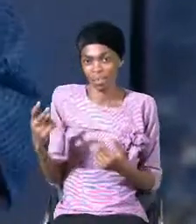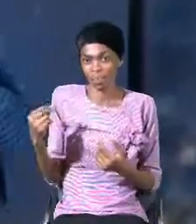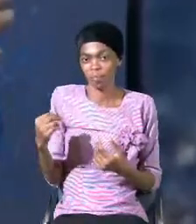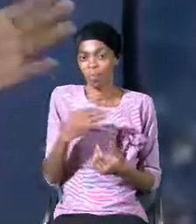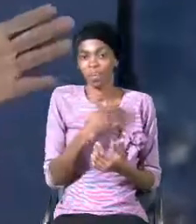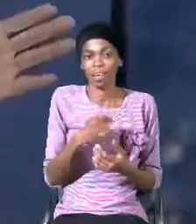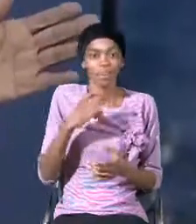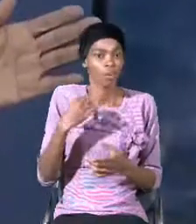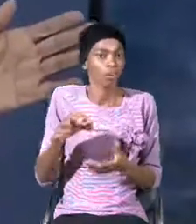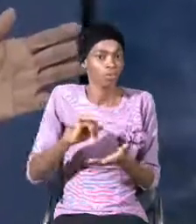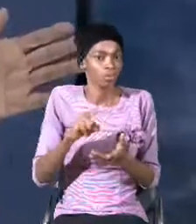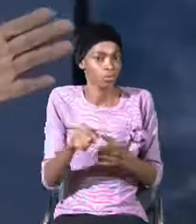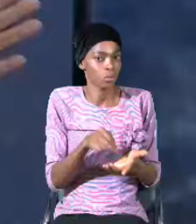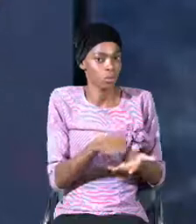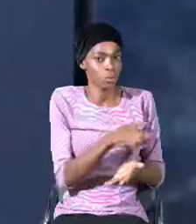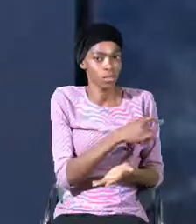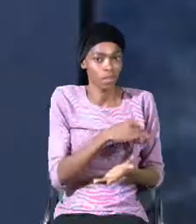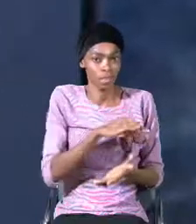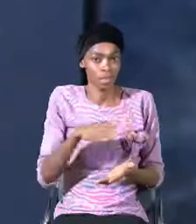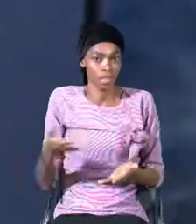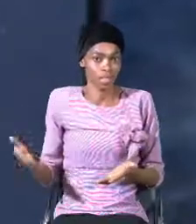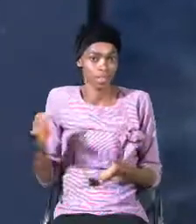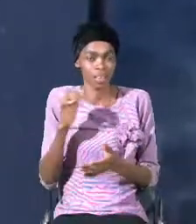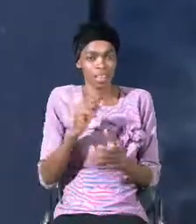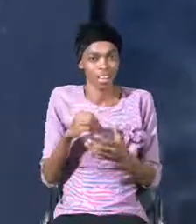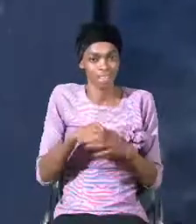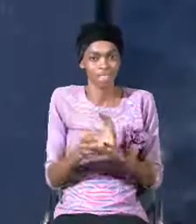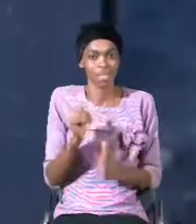lesquelles je t'apparaîtrai.